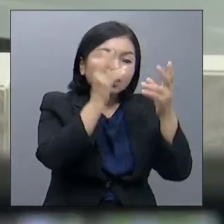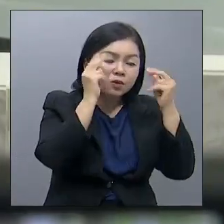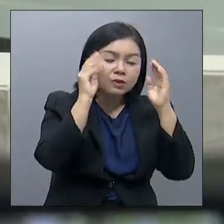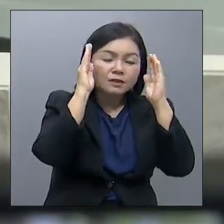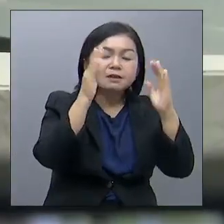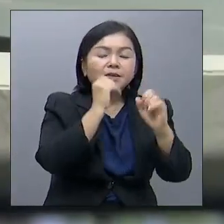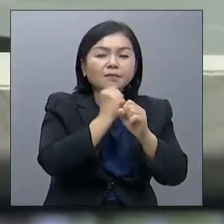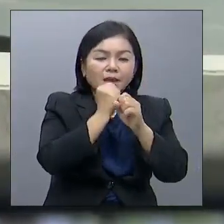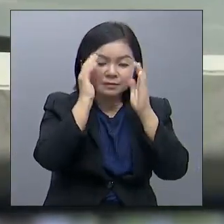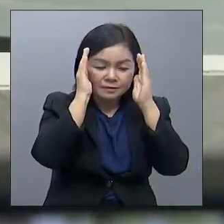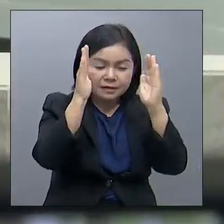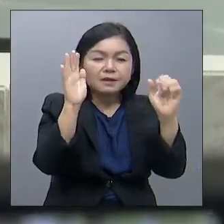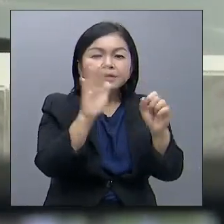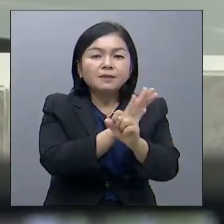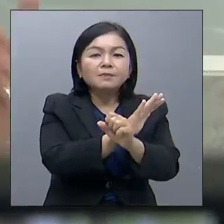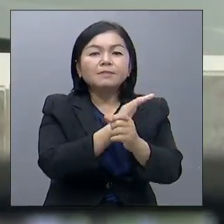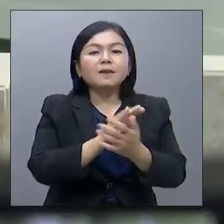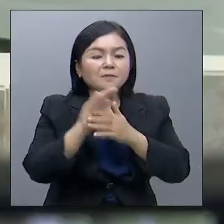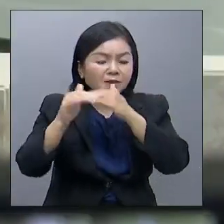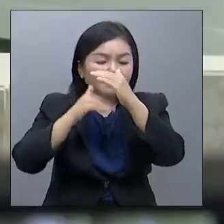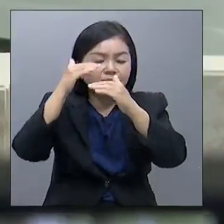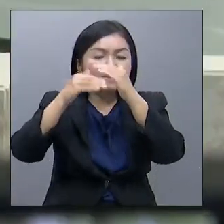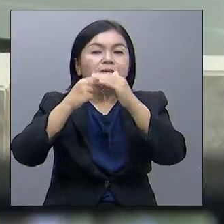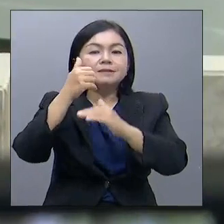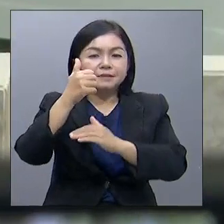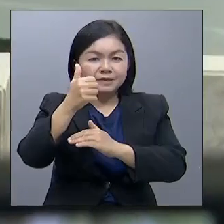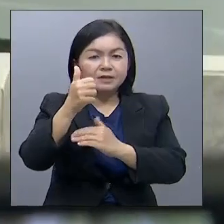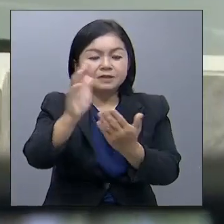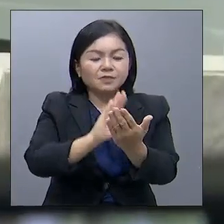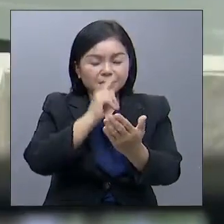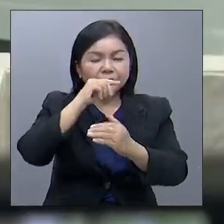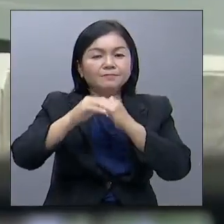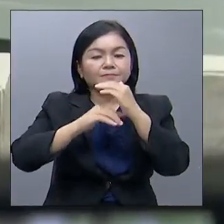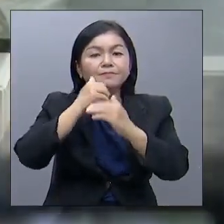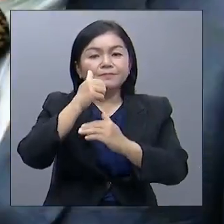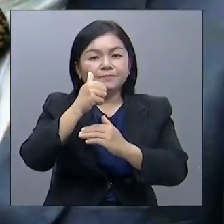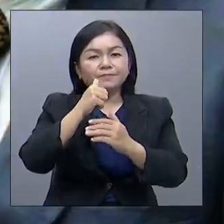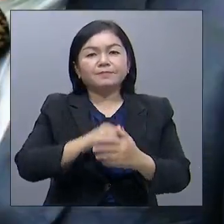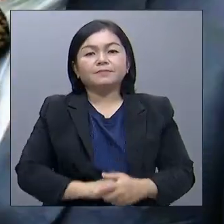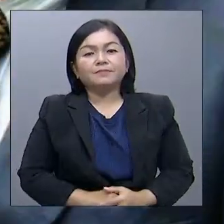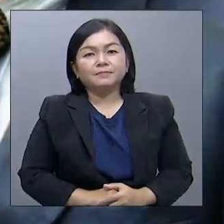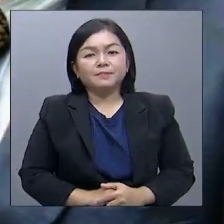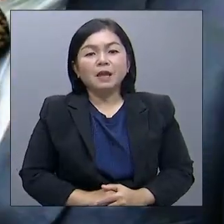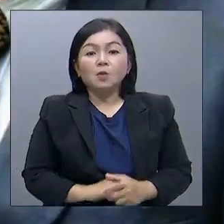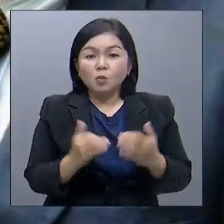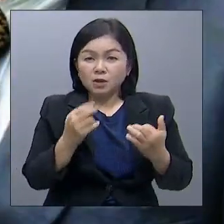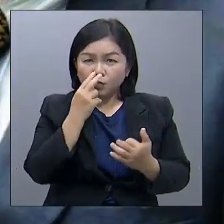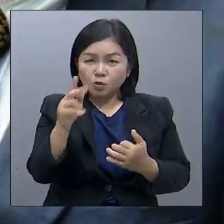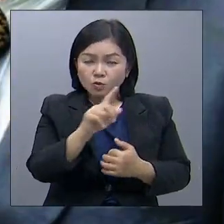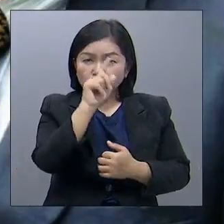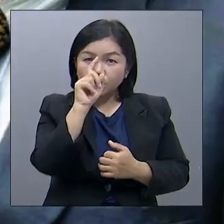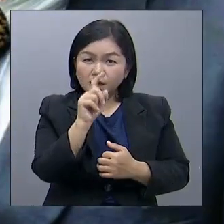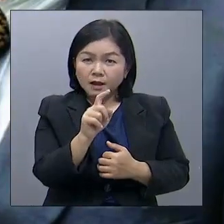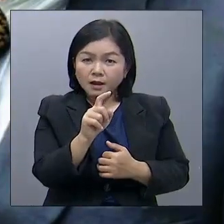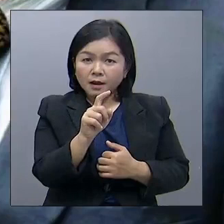เต็มที่เพื่อที่จะทำให้เราไปถึงจุดที่ดีขึ้นเรื่อยๆนะคะให้ประเทศเราดีขึ้นเรื่อยๆเอาล่ะค่ะทีนี้ข้อสังเกตที่ว่า